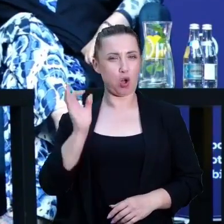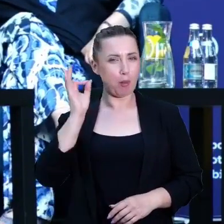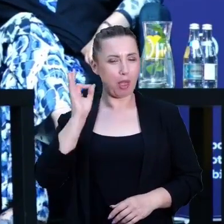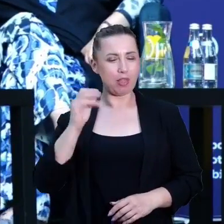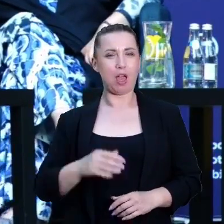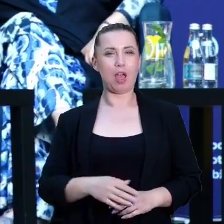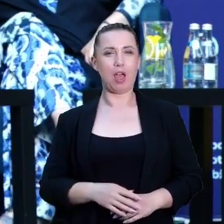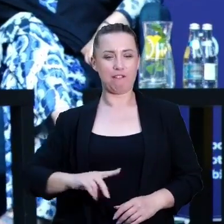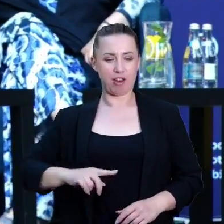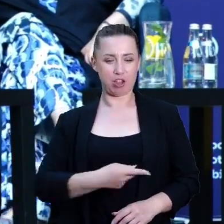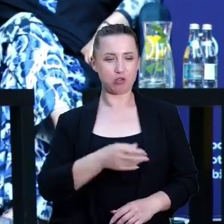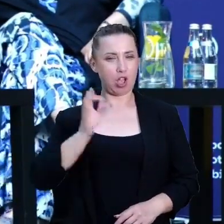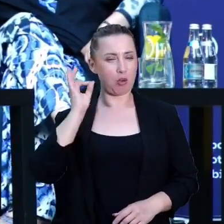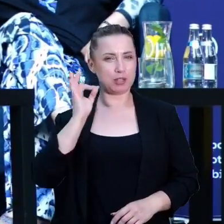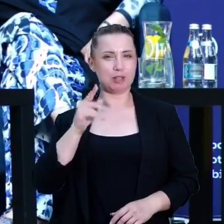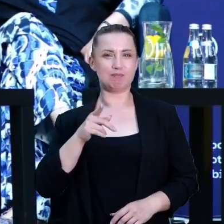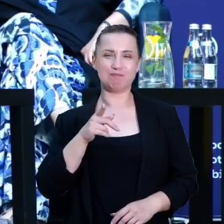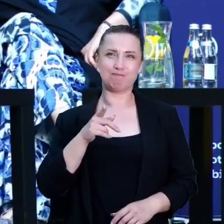że